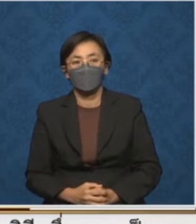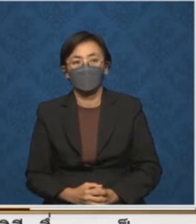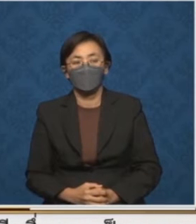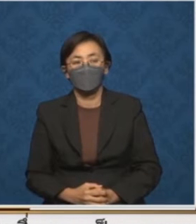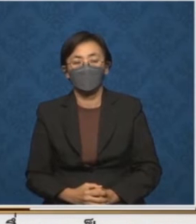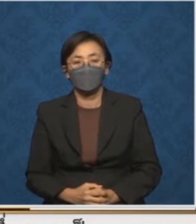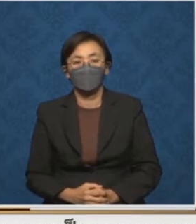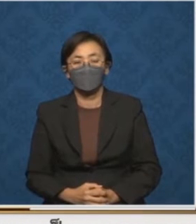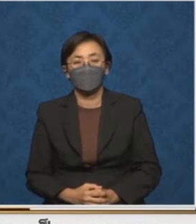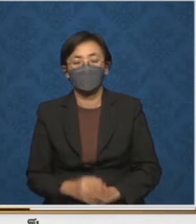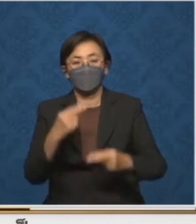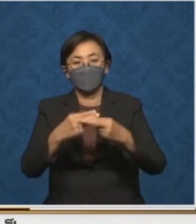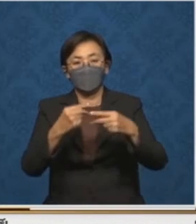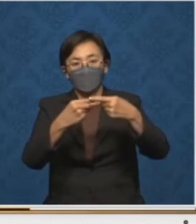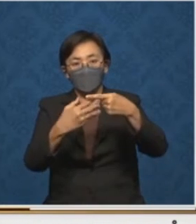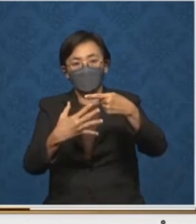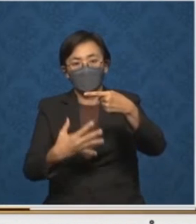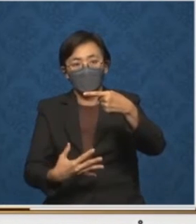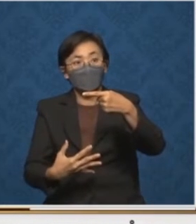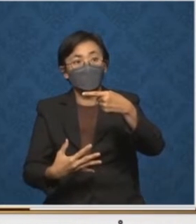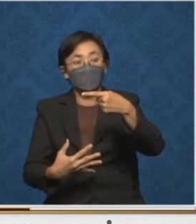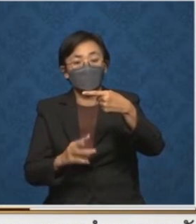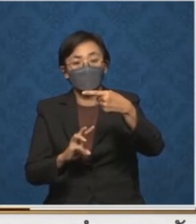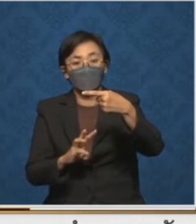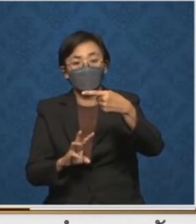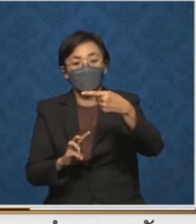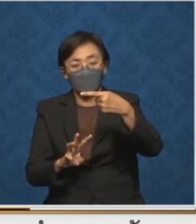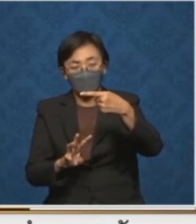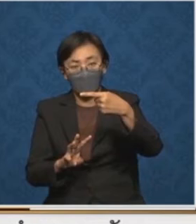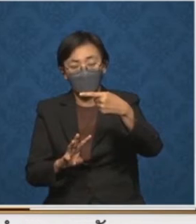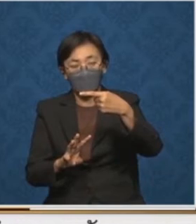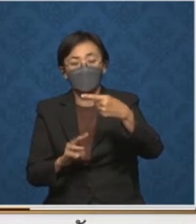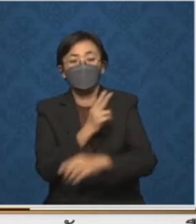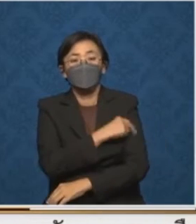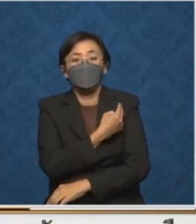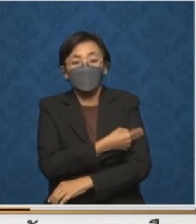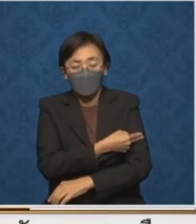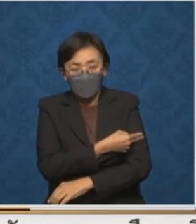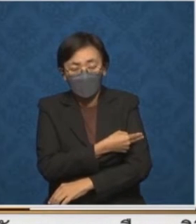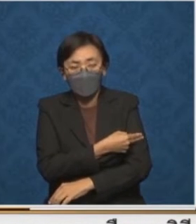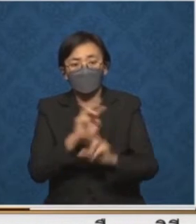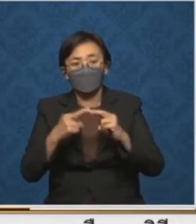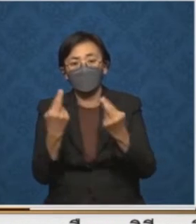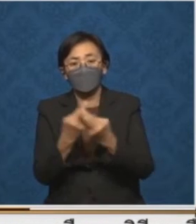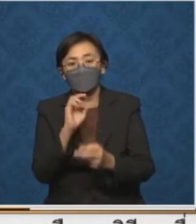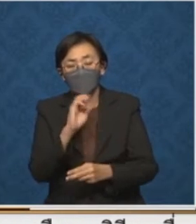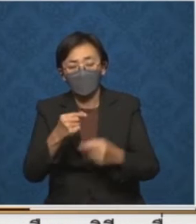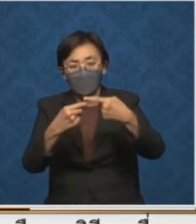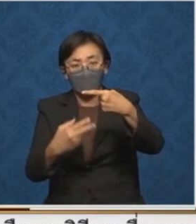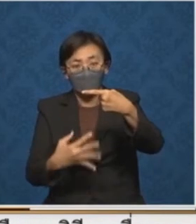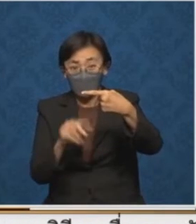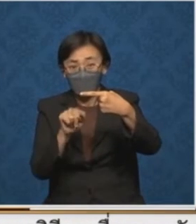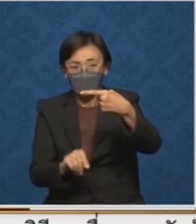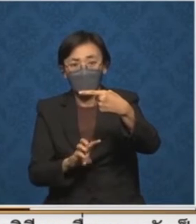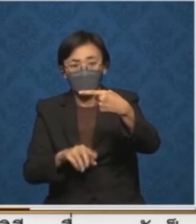ทั้งหมดส่นใหญ่จะมีอายุไม่เกิน 60จึงต้องฉดซนแหวักทุกคนลักตัวกัวตายหมดครับท่านจึงกล้าออกมาลง